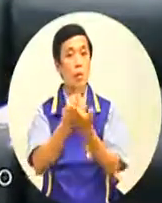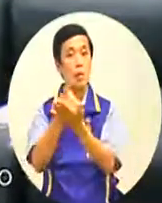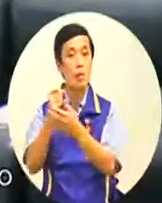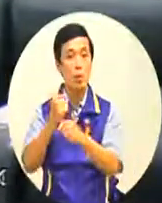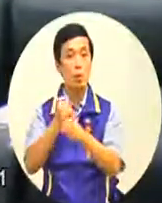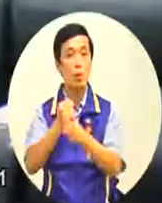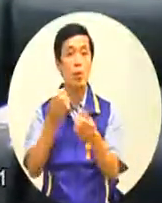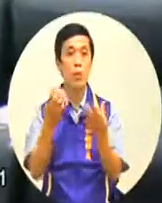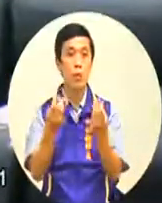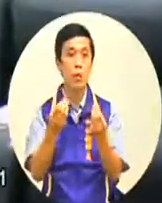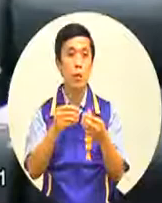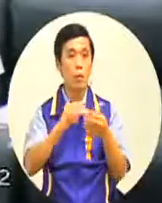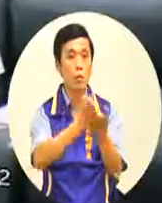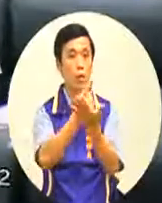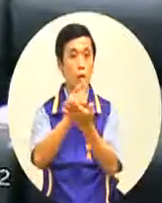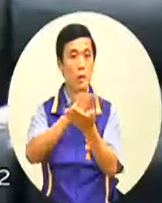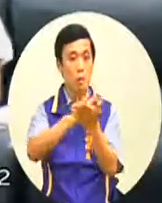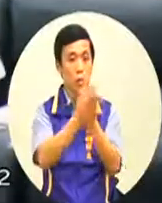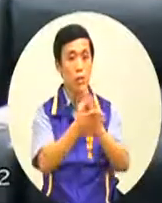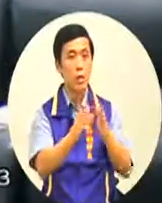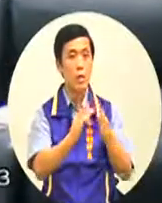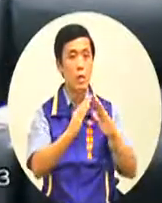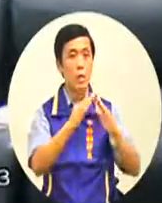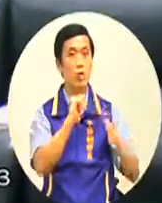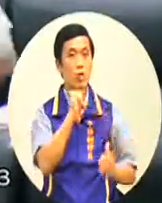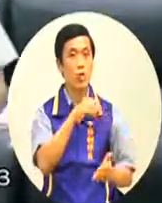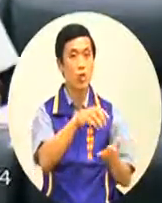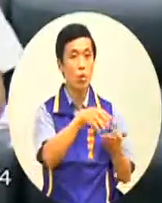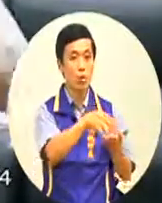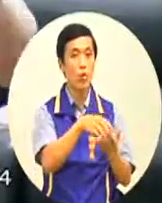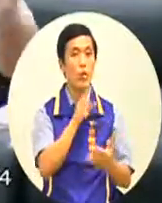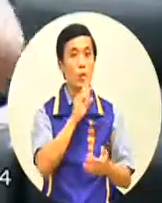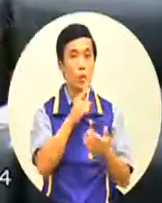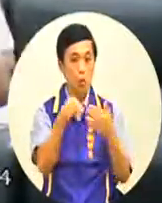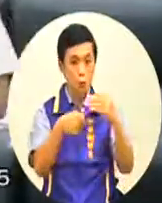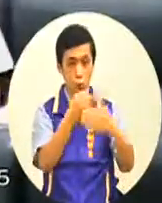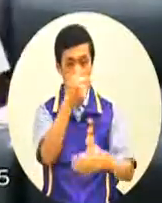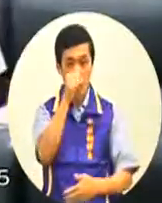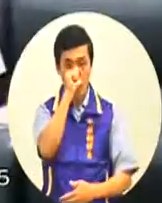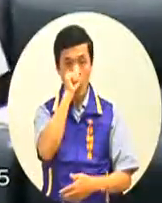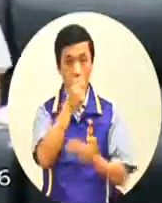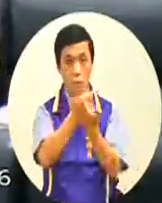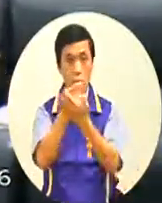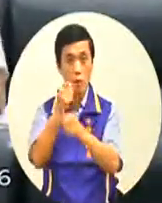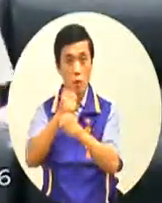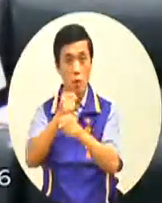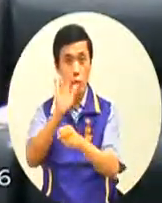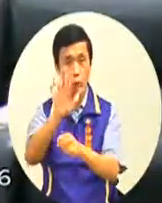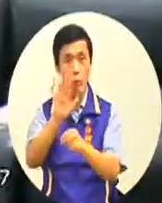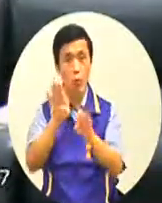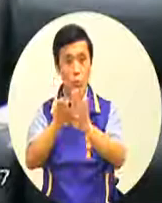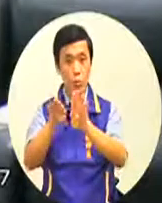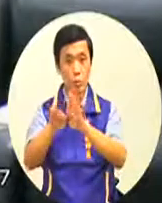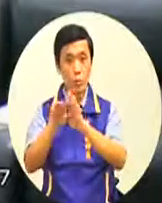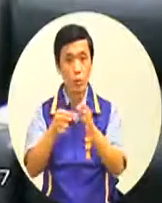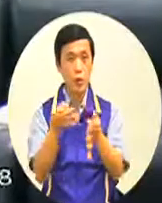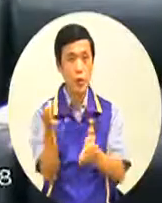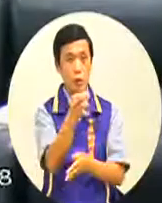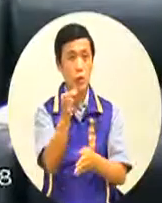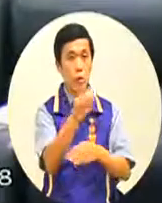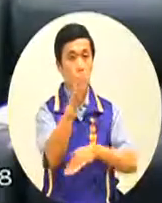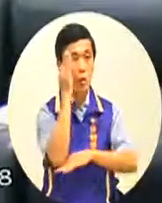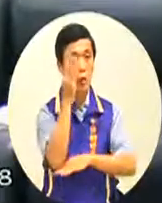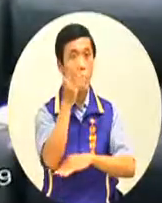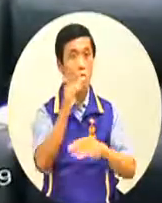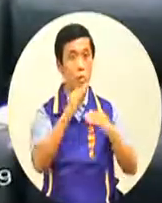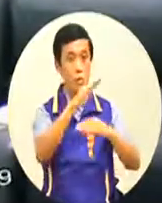要来遮抢钱，咱社会局哪会堪的？最好是大家人都有套路，大家人还可以赚很多税金，交很多税啊，社会福利才减轻